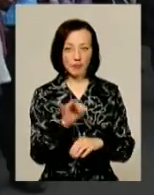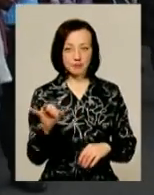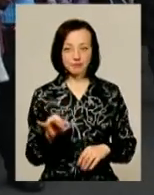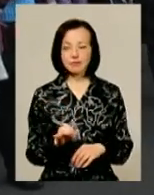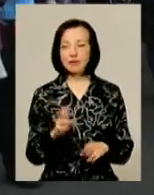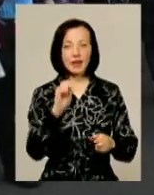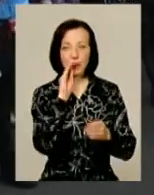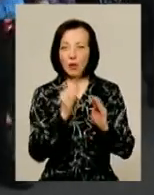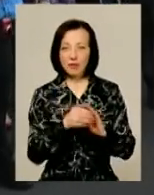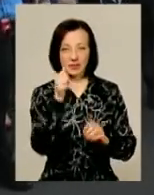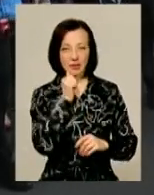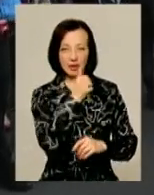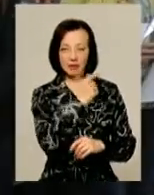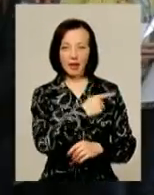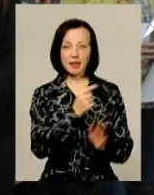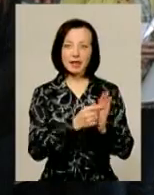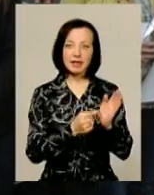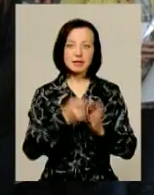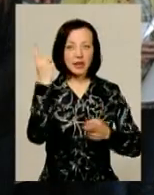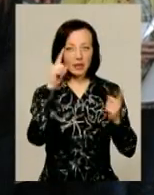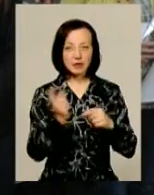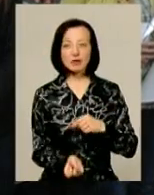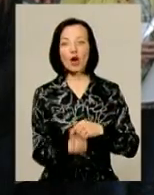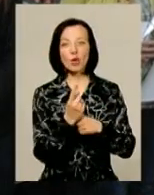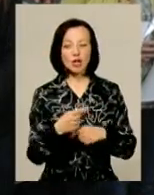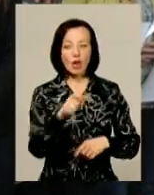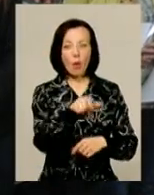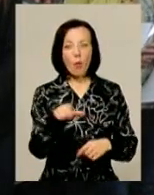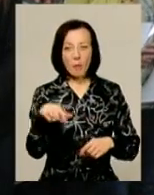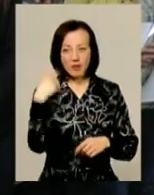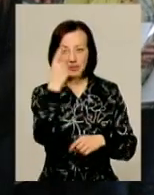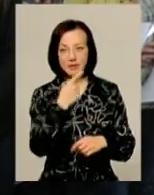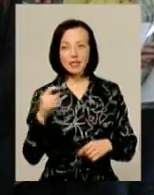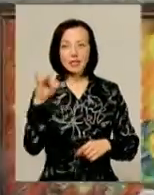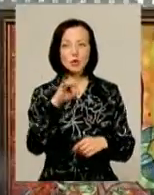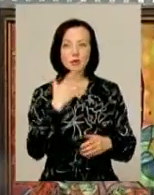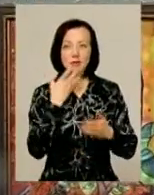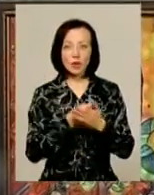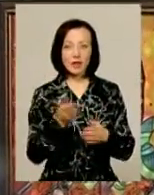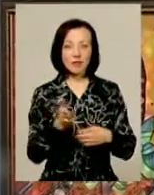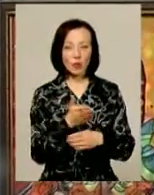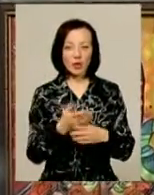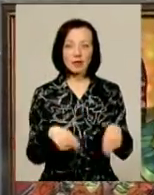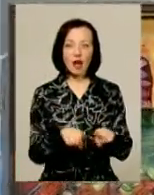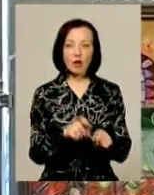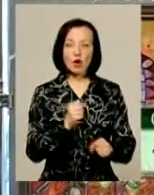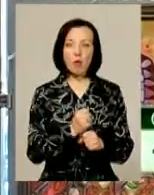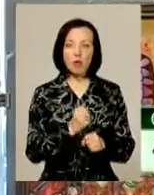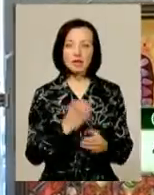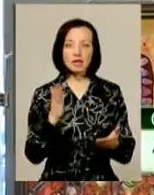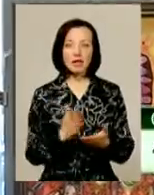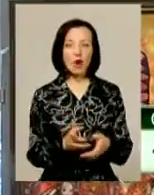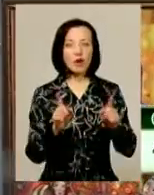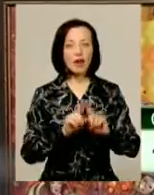не приховують секретів майстерності, діляться ідеями народження образів та історіями своїх творінь. Такі роботи, вони є